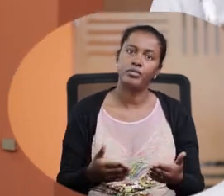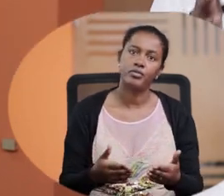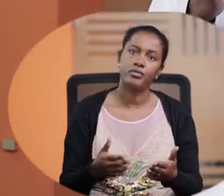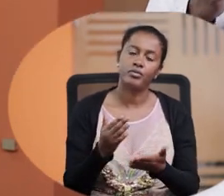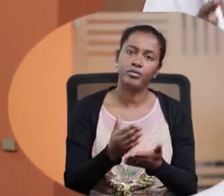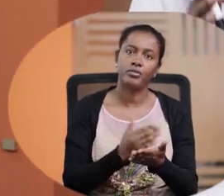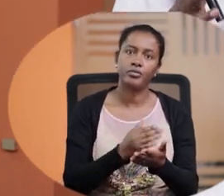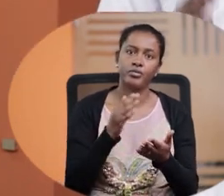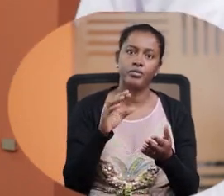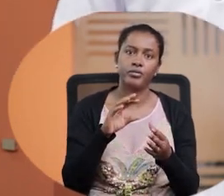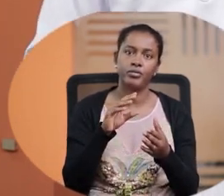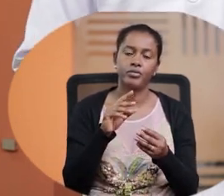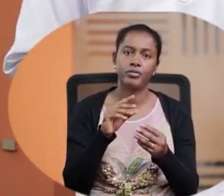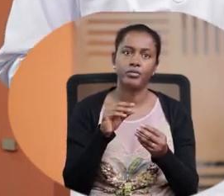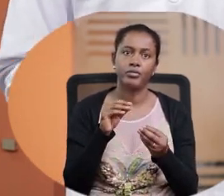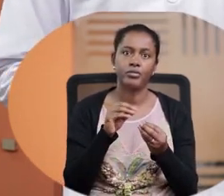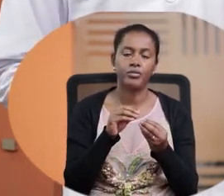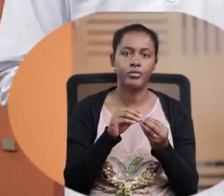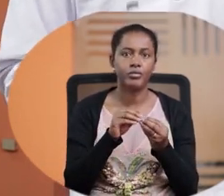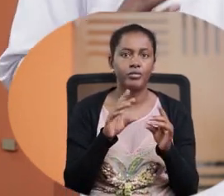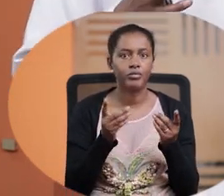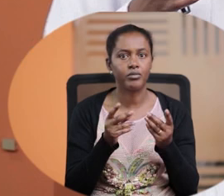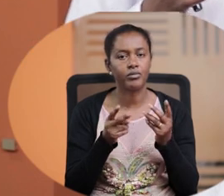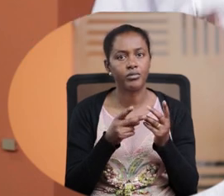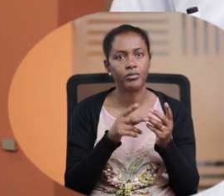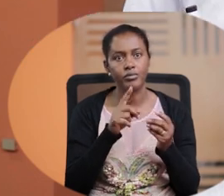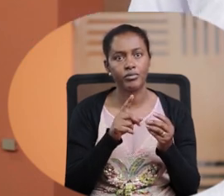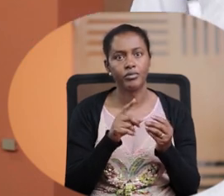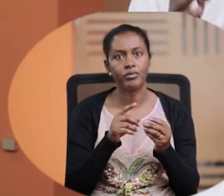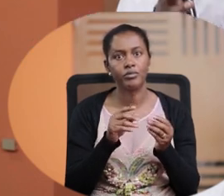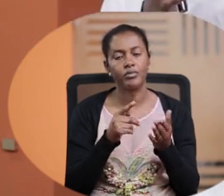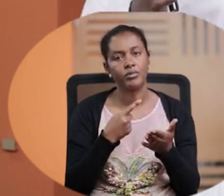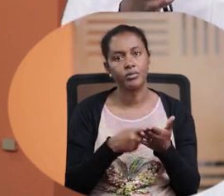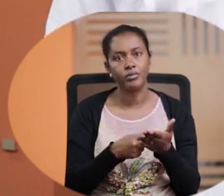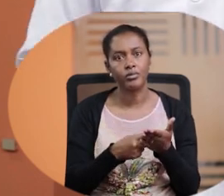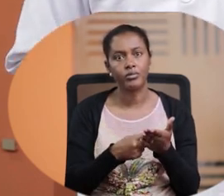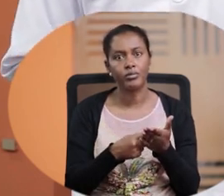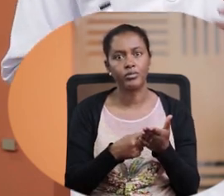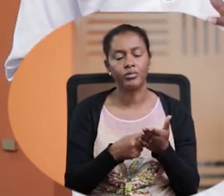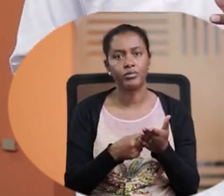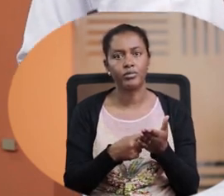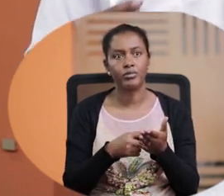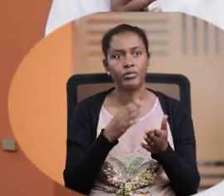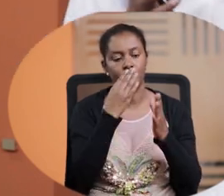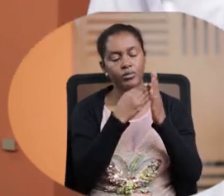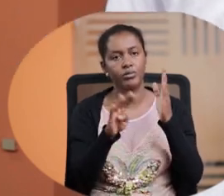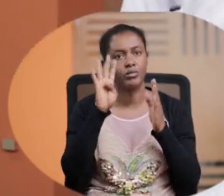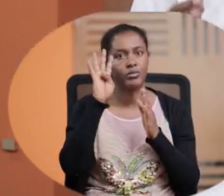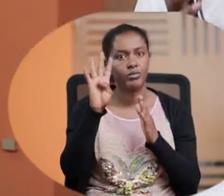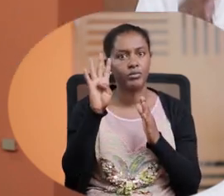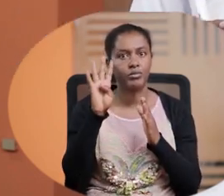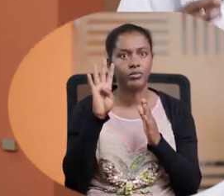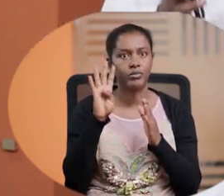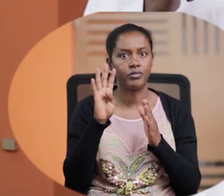herreegaa kutaa 7ffaati mata dureen boqonnaa 4 qabannaa daataa qopheessaan